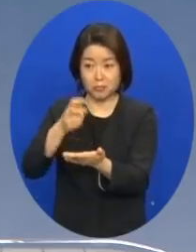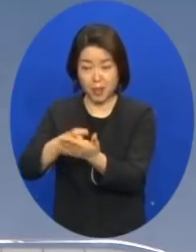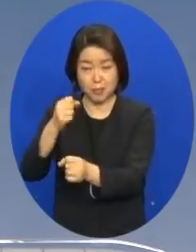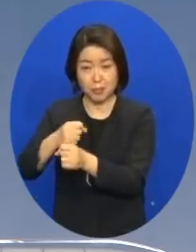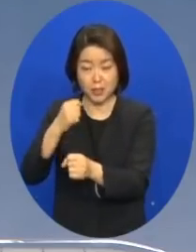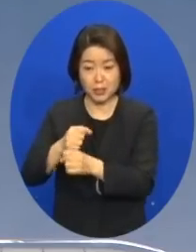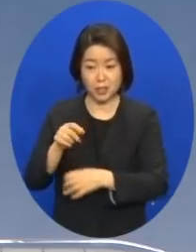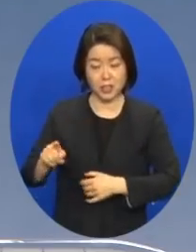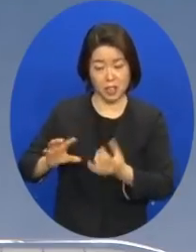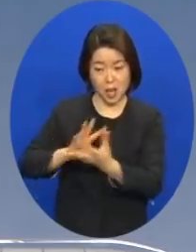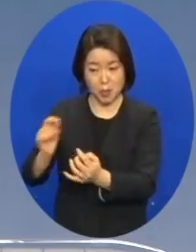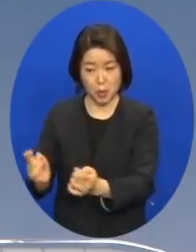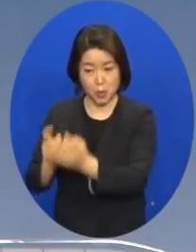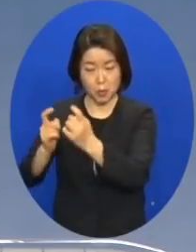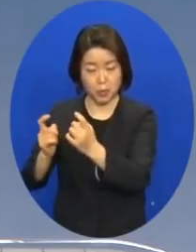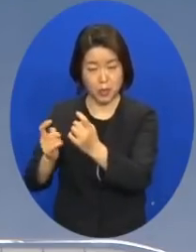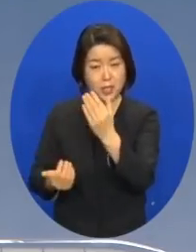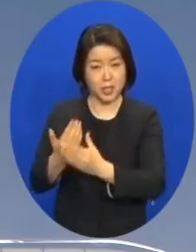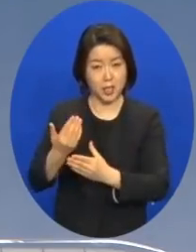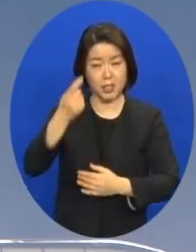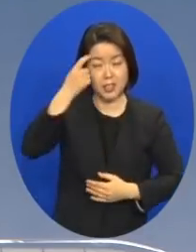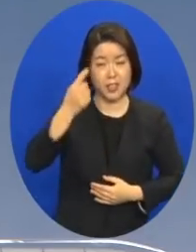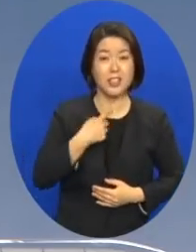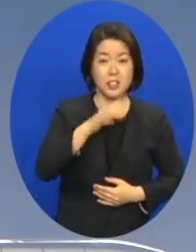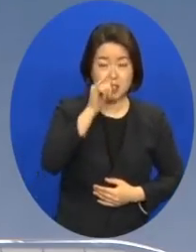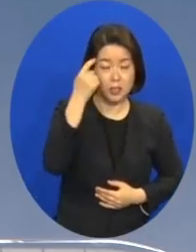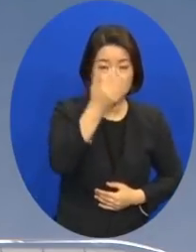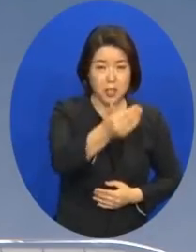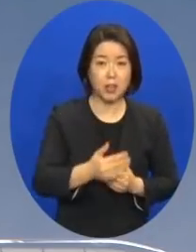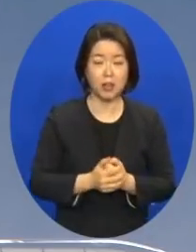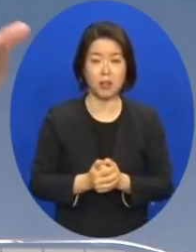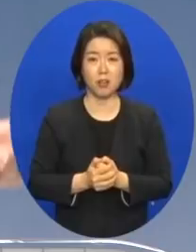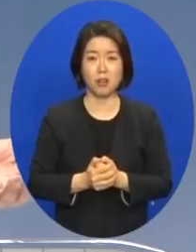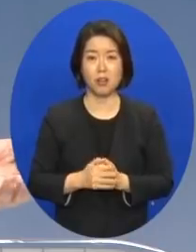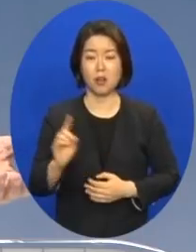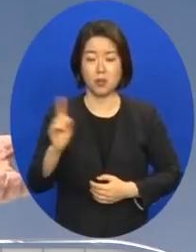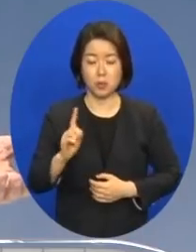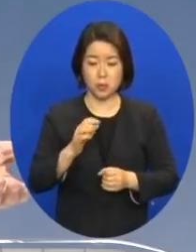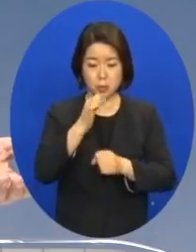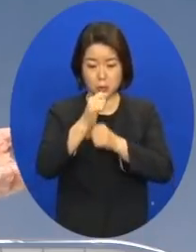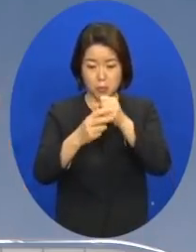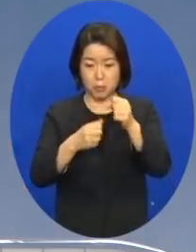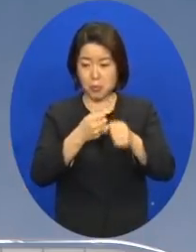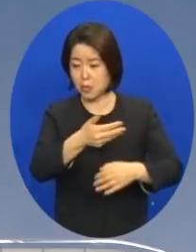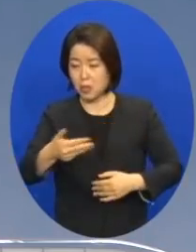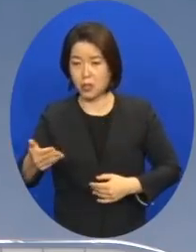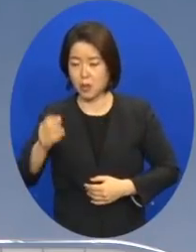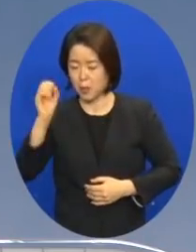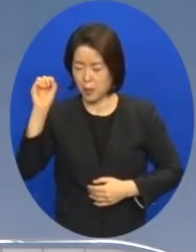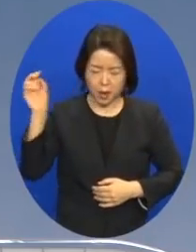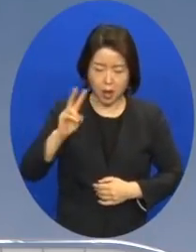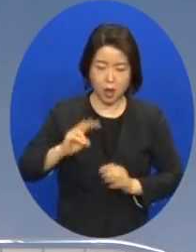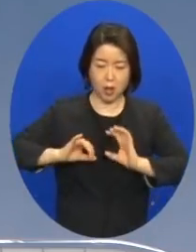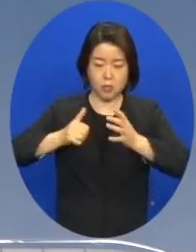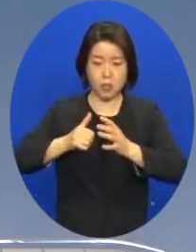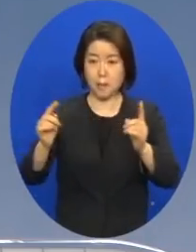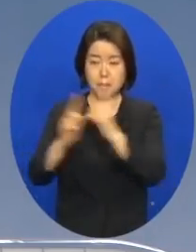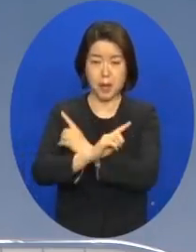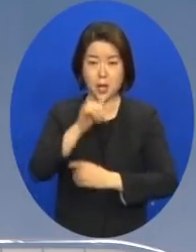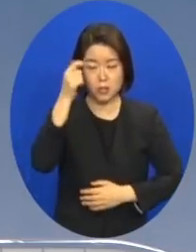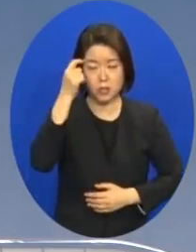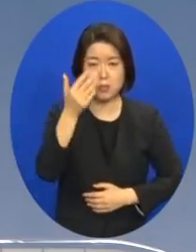논란이 있을 거라는 생각이라도 해보았습니까? 아니 도대체 몇 년이 지났다고 갑자기 세상이 이렇게 바뀌는